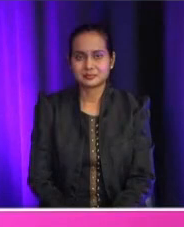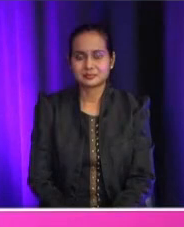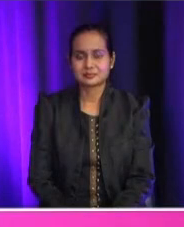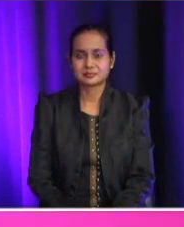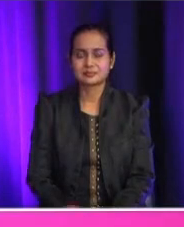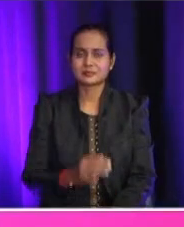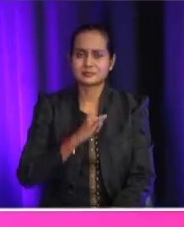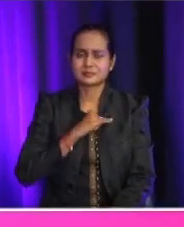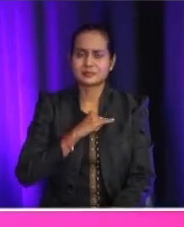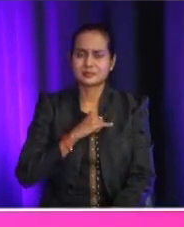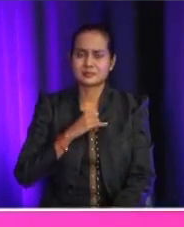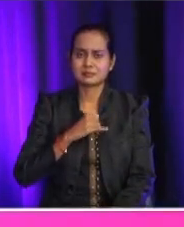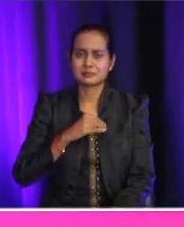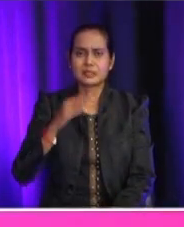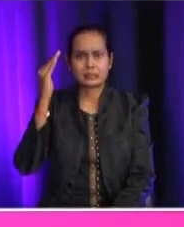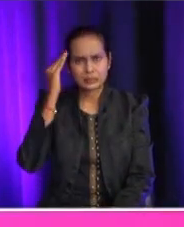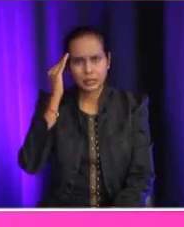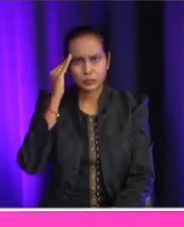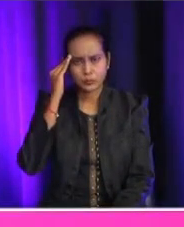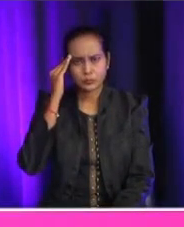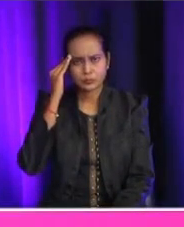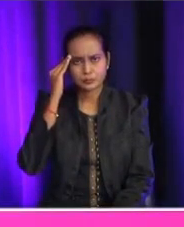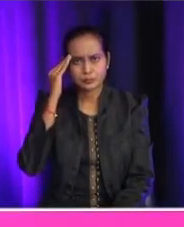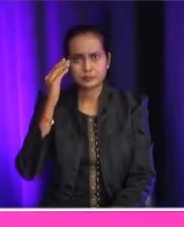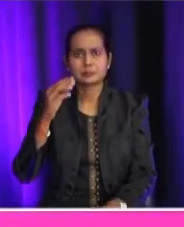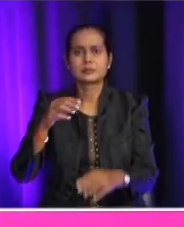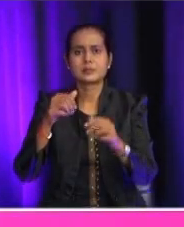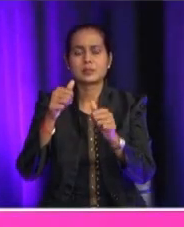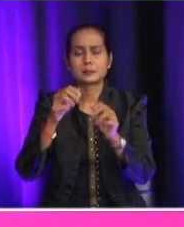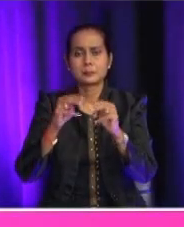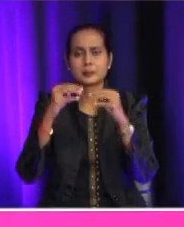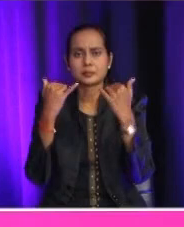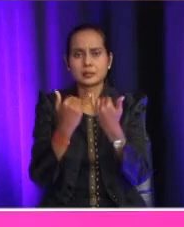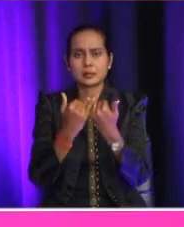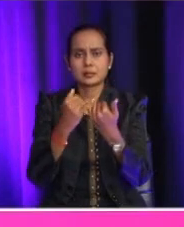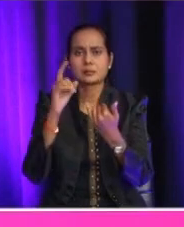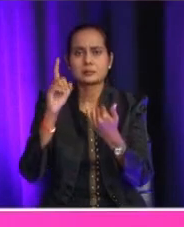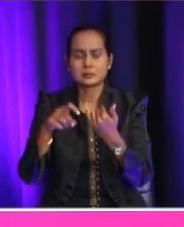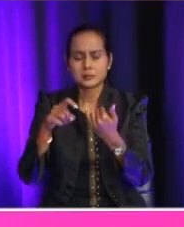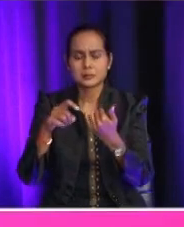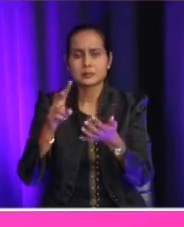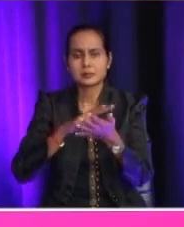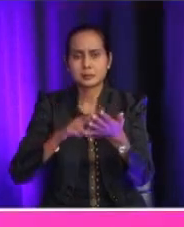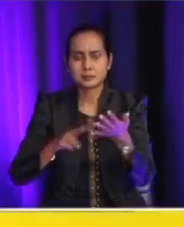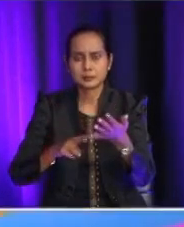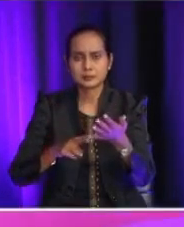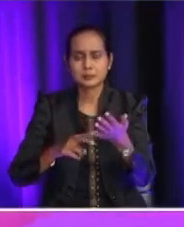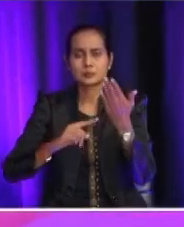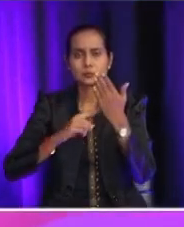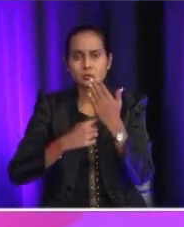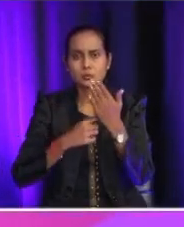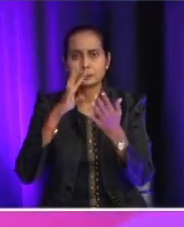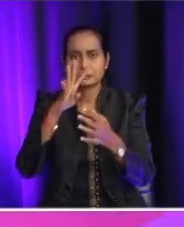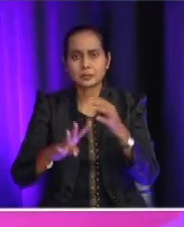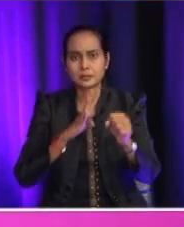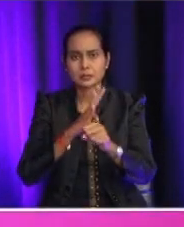Saya pula dapat mengetahui bahawa setiap anggota masyarakat perlu membaca demi ilmu dari umur seawal 4 tahun